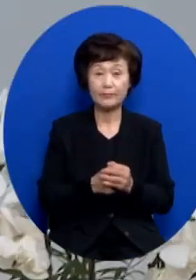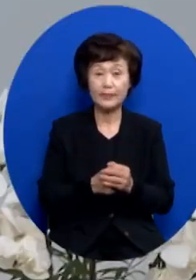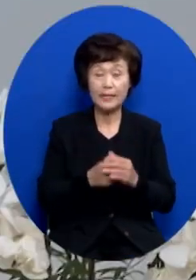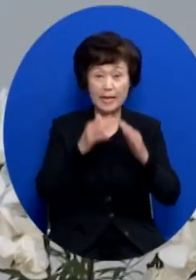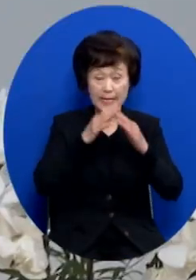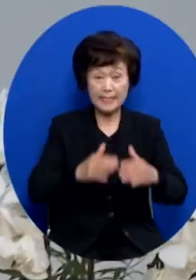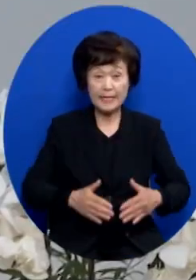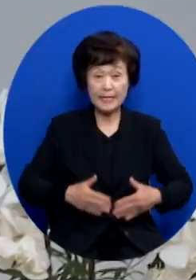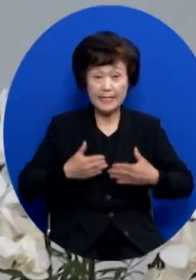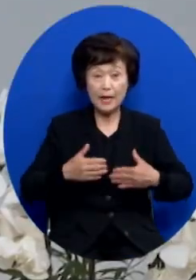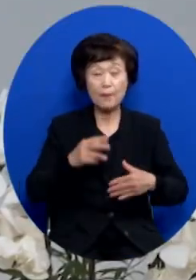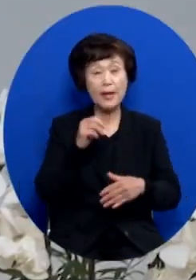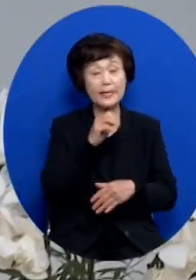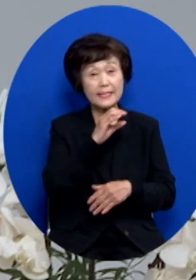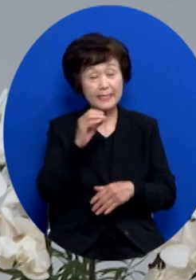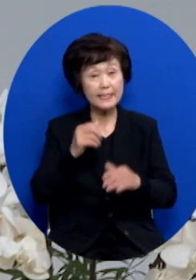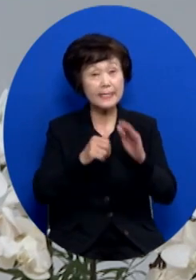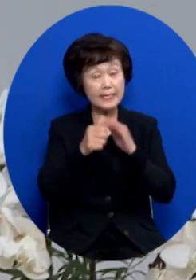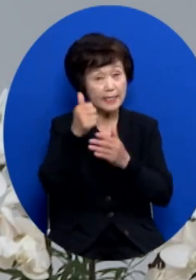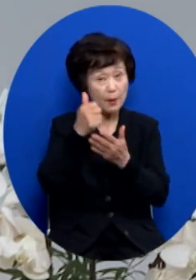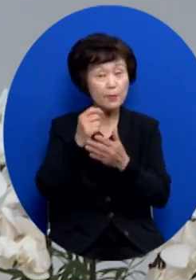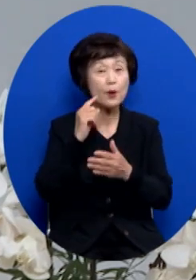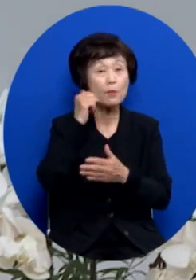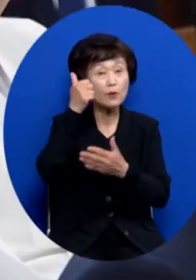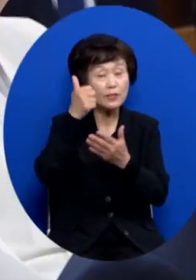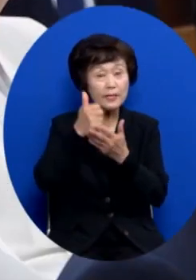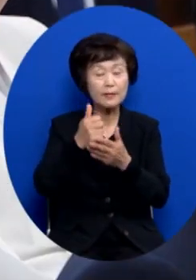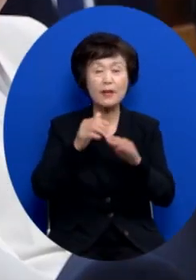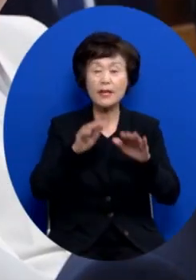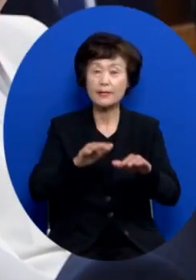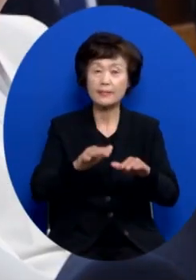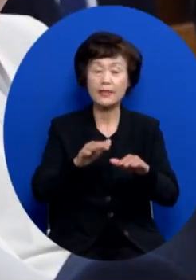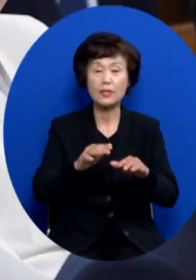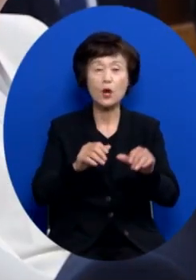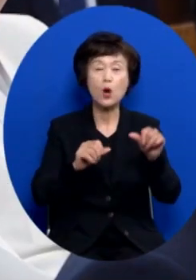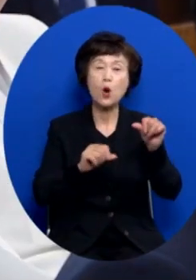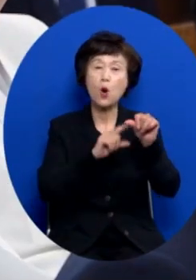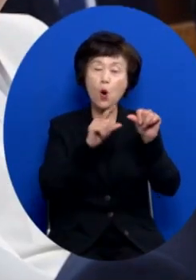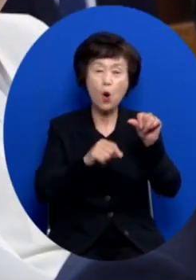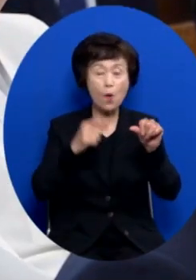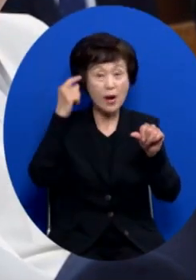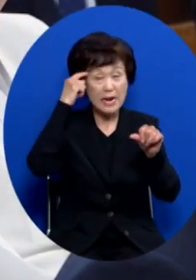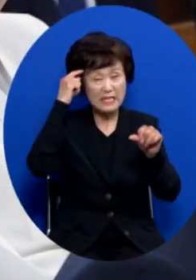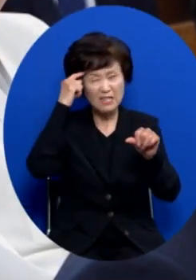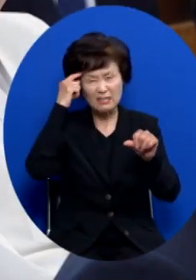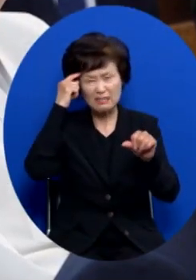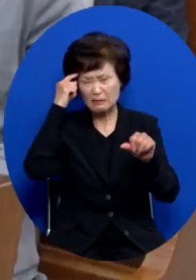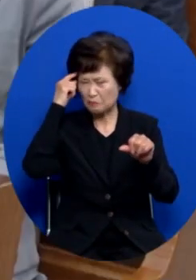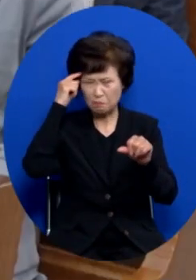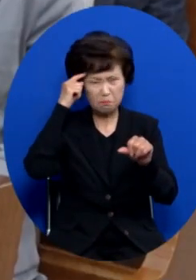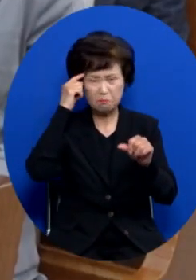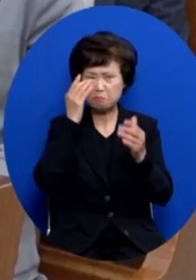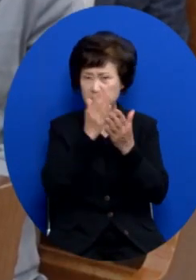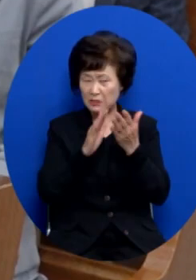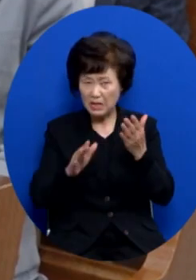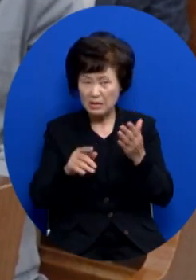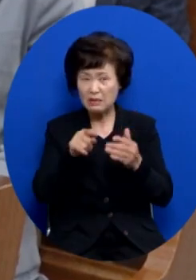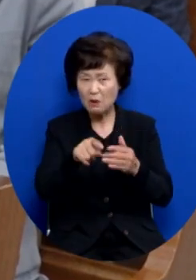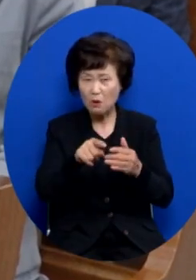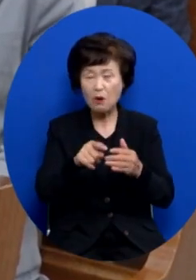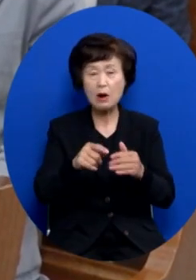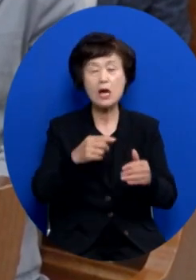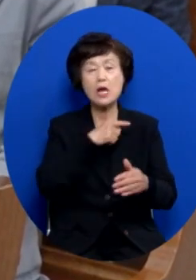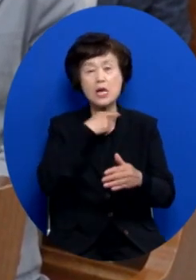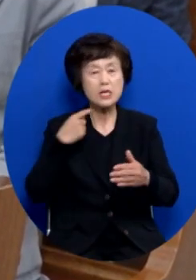전남 NCC 대표회장 염승철 목사는 현 시대는 5월의 정신을 역행하는 모습으로 희생으로 지켜낸